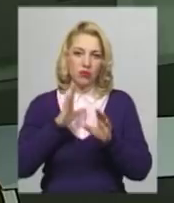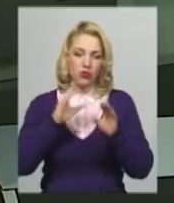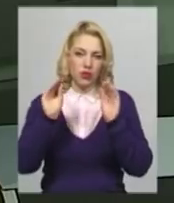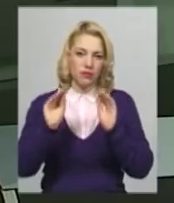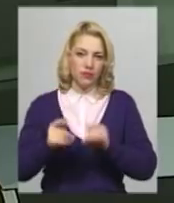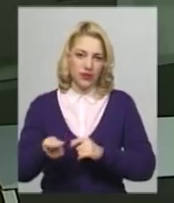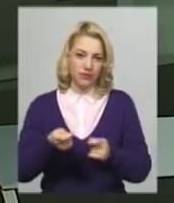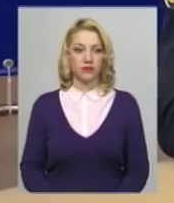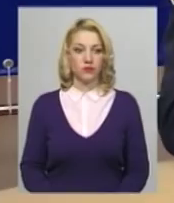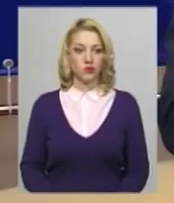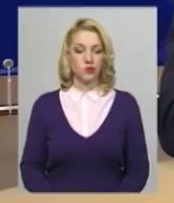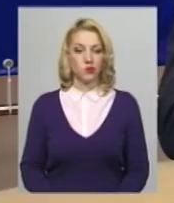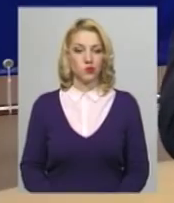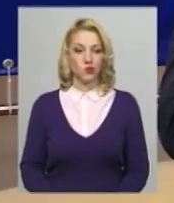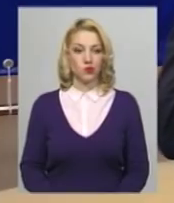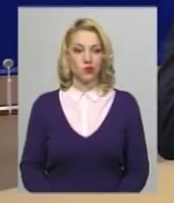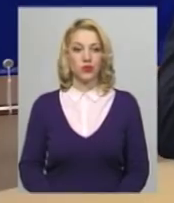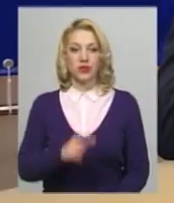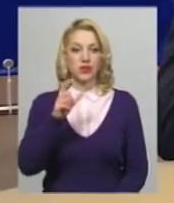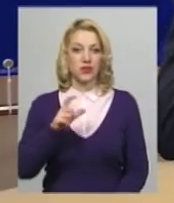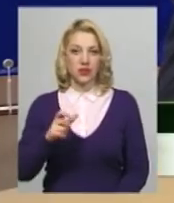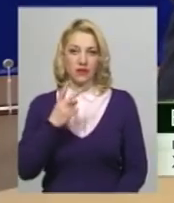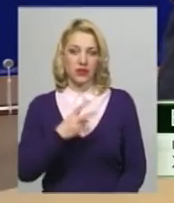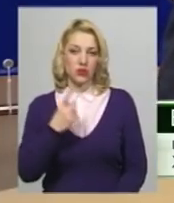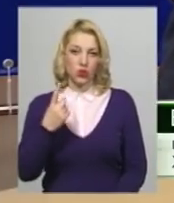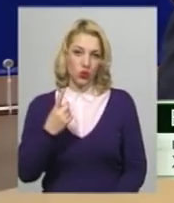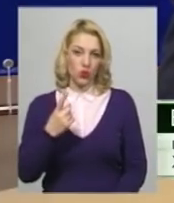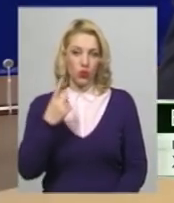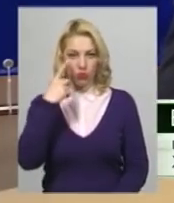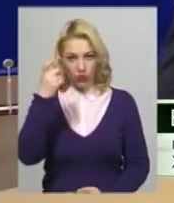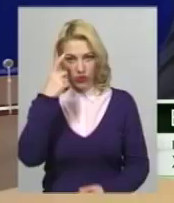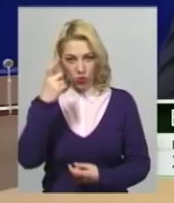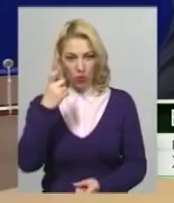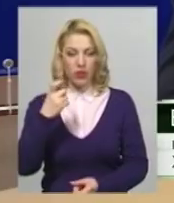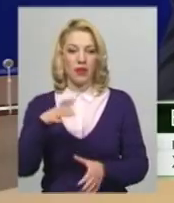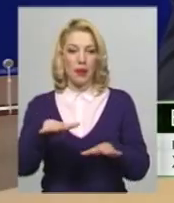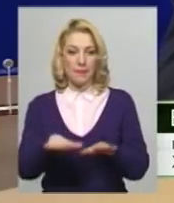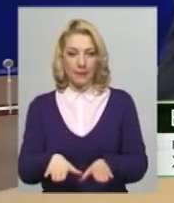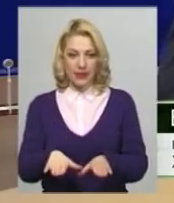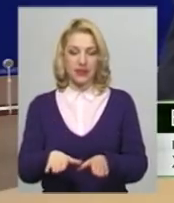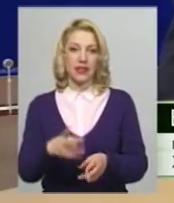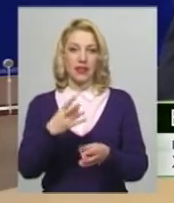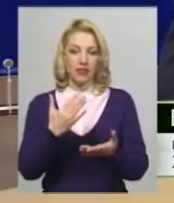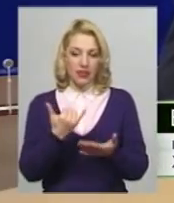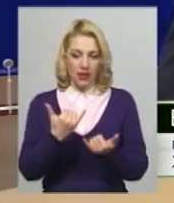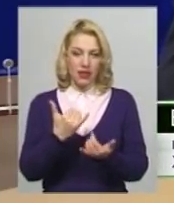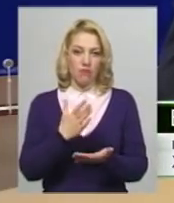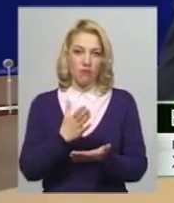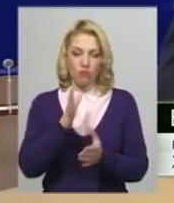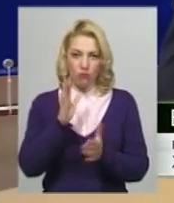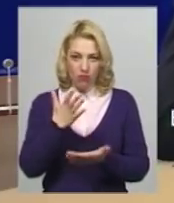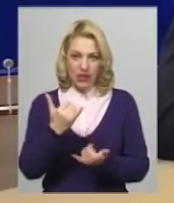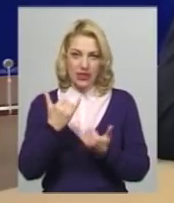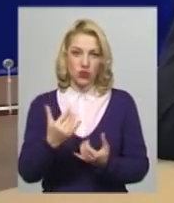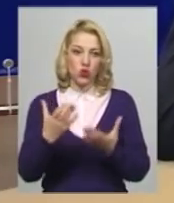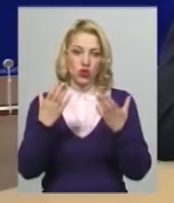протоколи. З 21 повідомлення місце на даний момент, на сьогоднішній